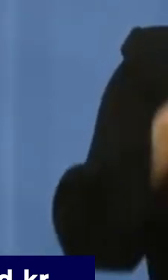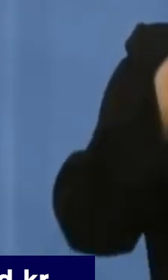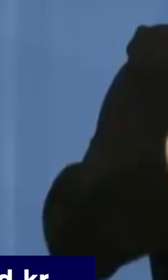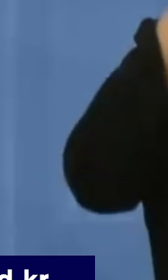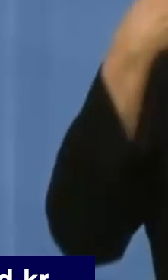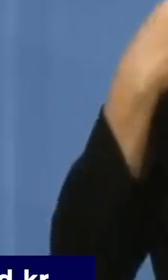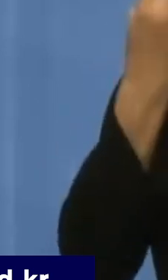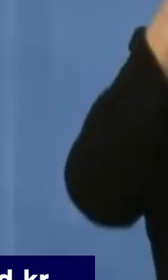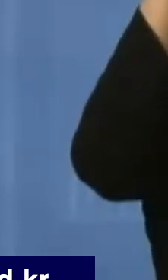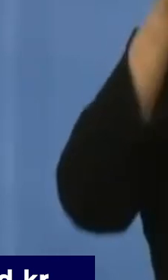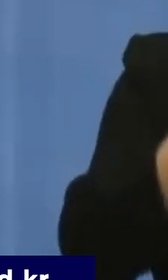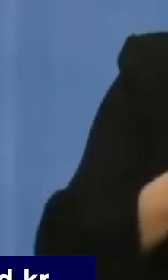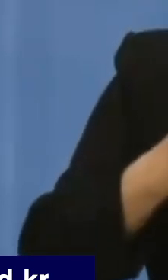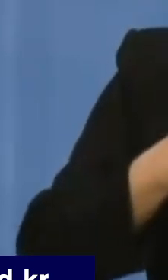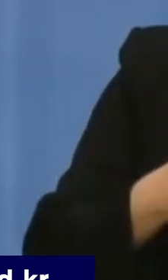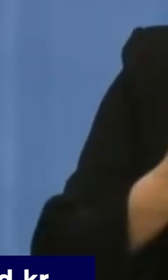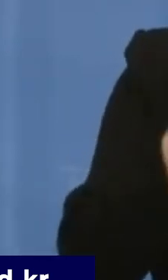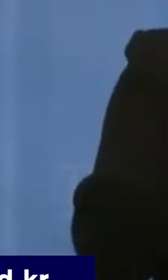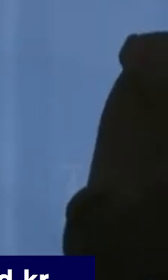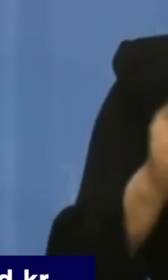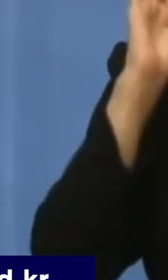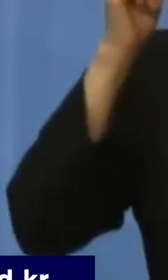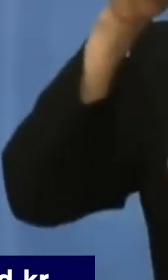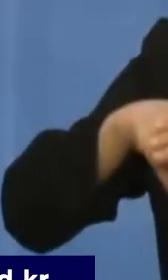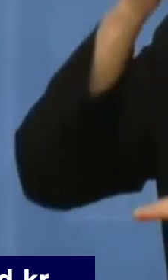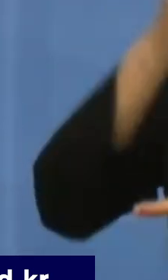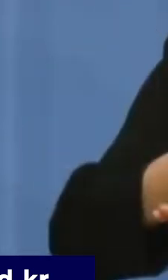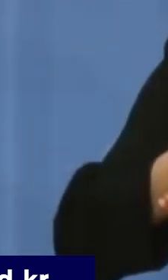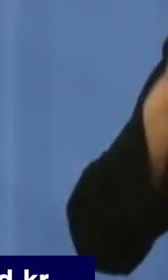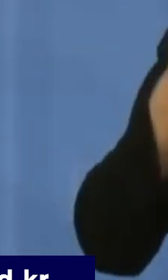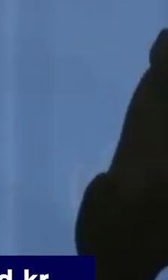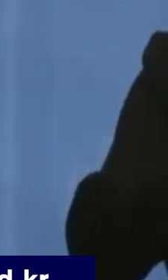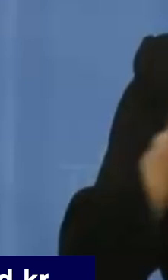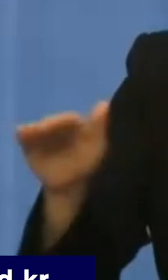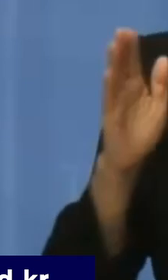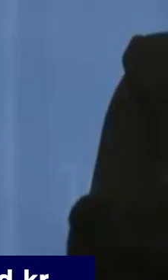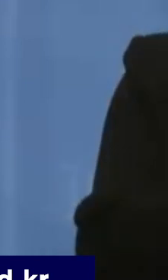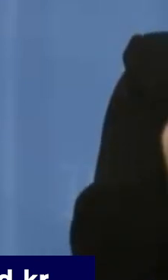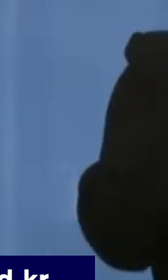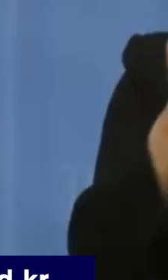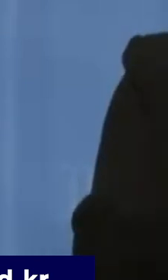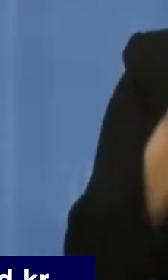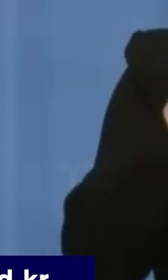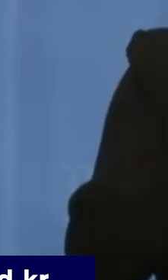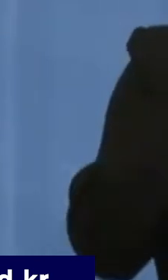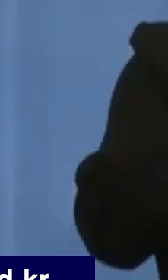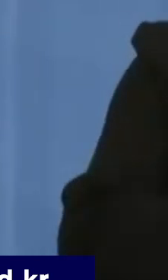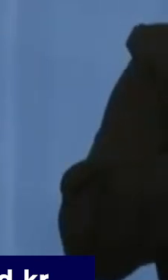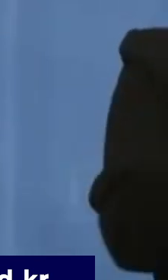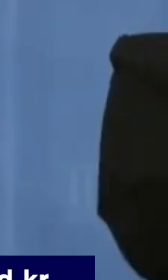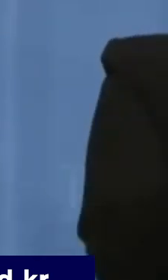윤석열 정부의 검찰권 남용은 법이 아닌 대선 결과로 사법적 기준을 판가름하며 민주주의